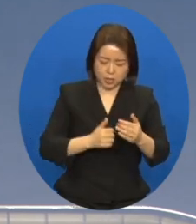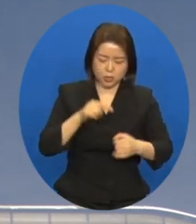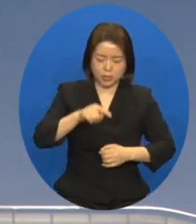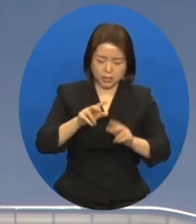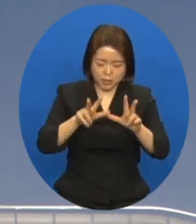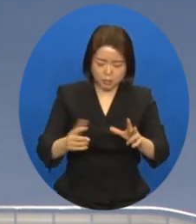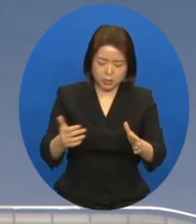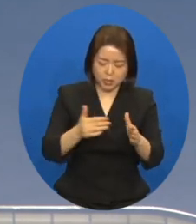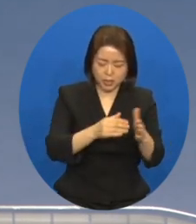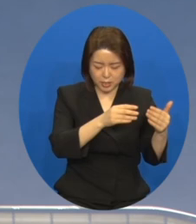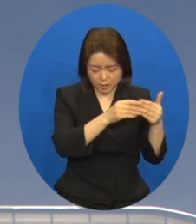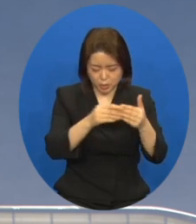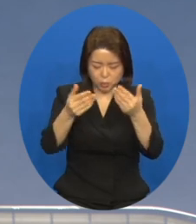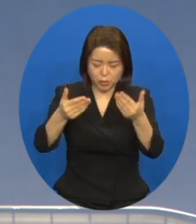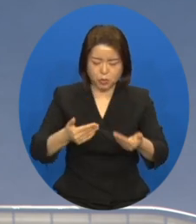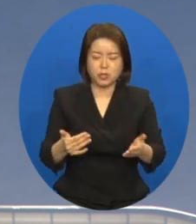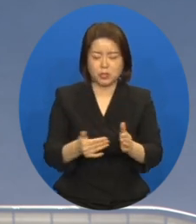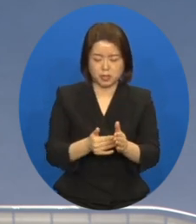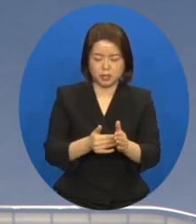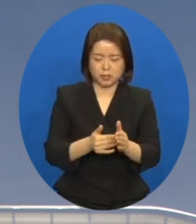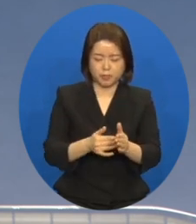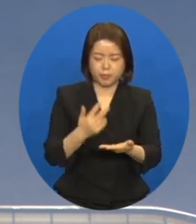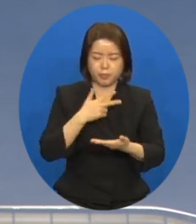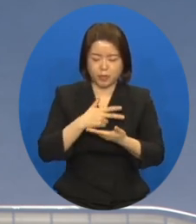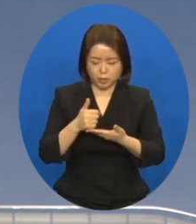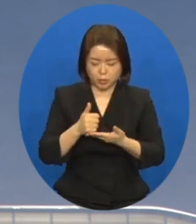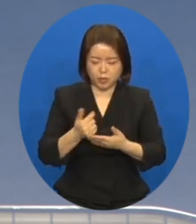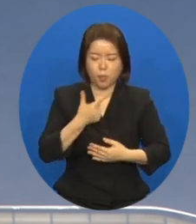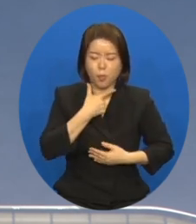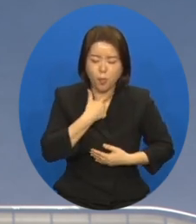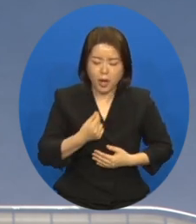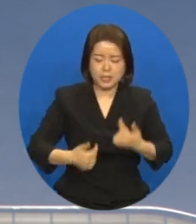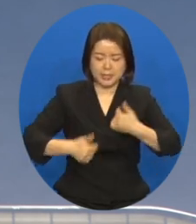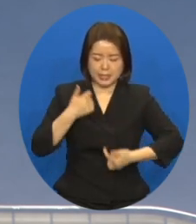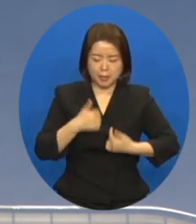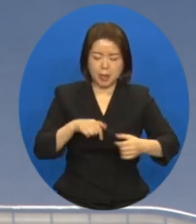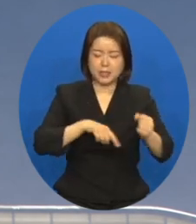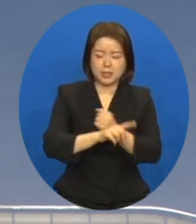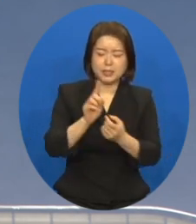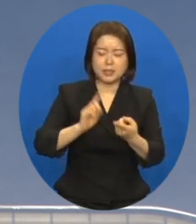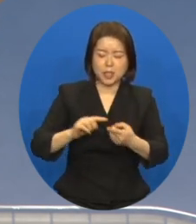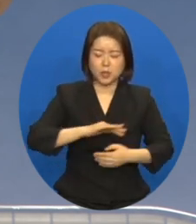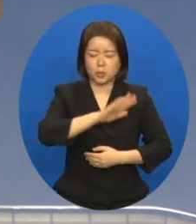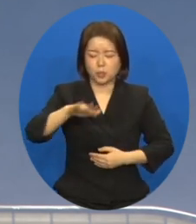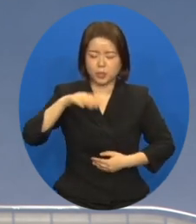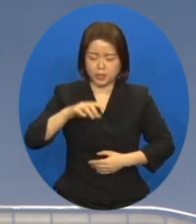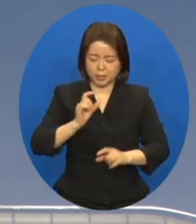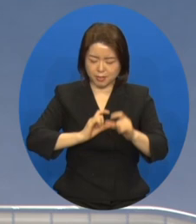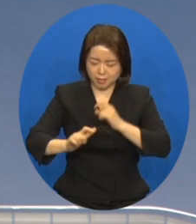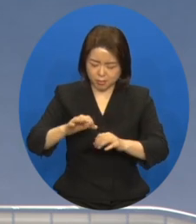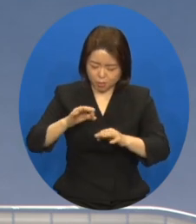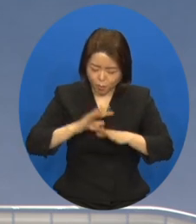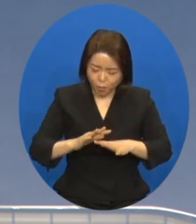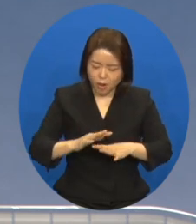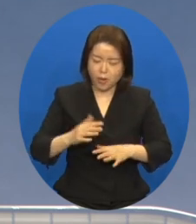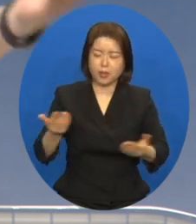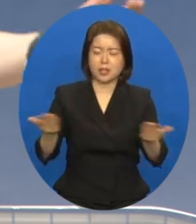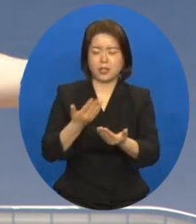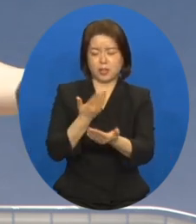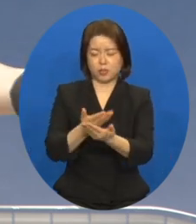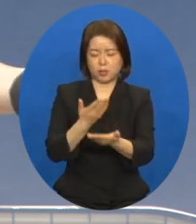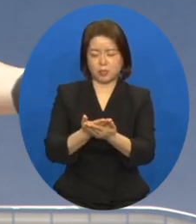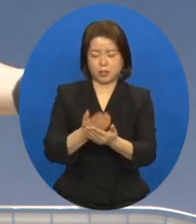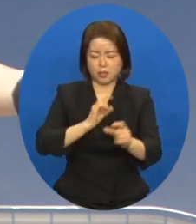여기까지 주님 이렇게 인도하셨으니 주님 원하시고 기뻐하는 뜻대로 우리 가운데 더 놀랍게 일하소서. 더